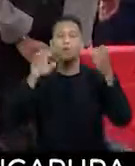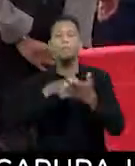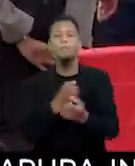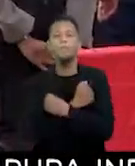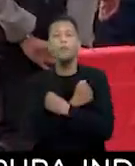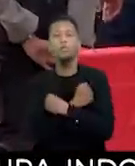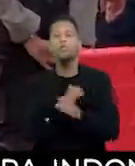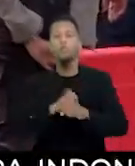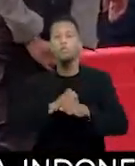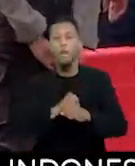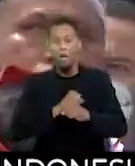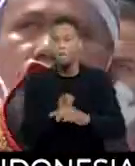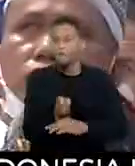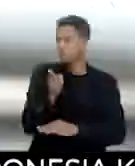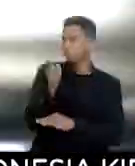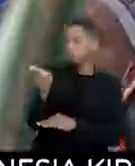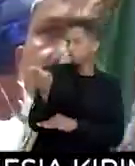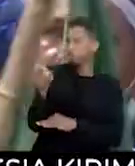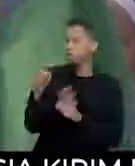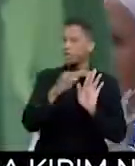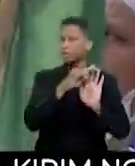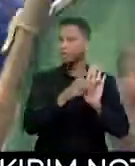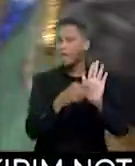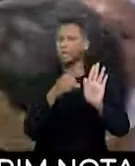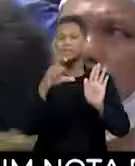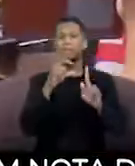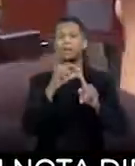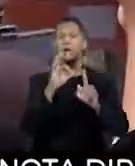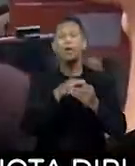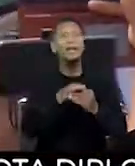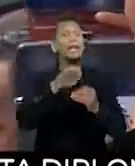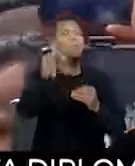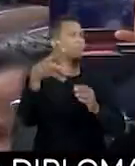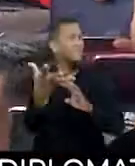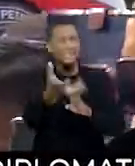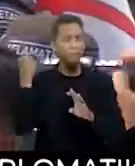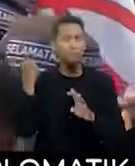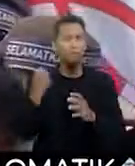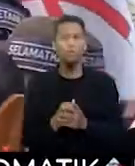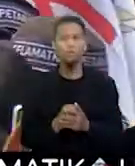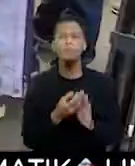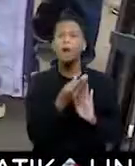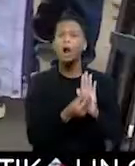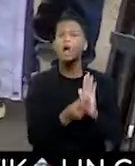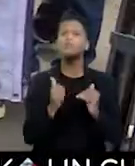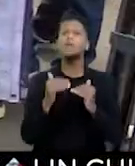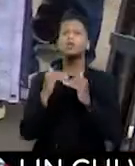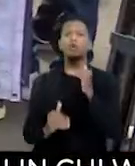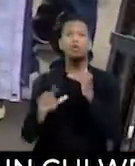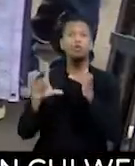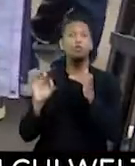larangan ekspor CPO. Saat ini harga komoditas kelapa sawit merosot drastis hingga 70%. Dari